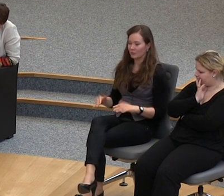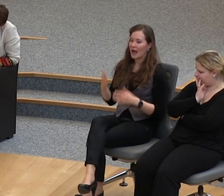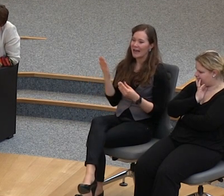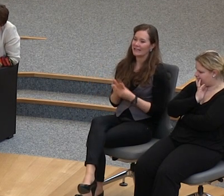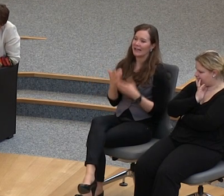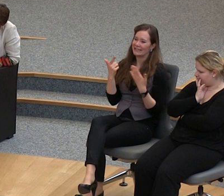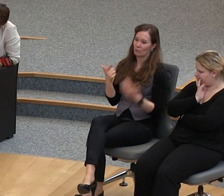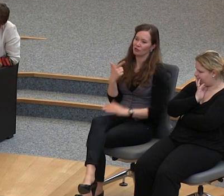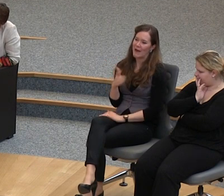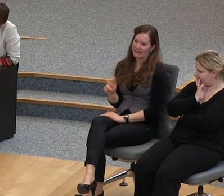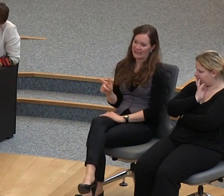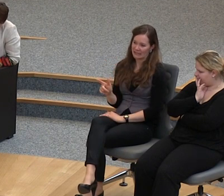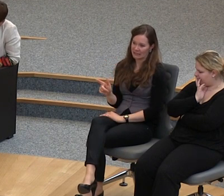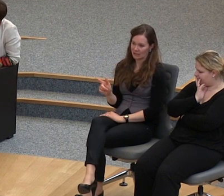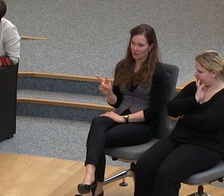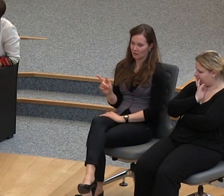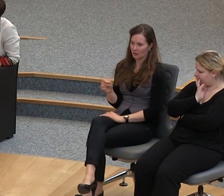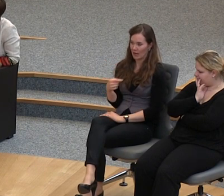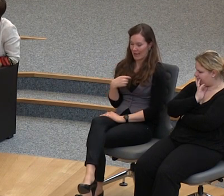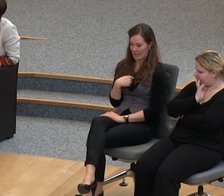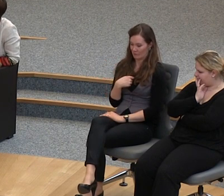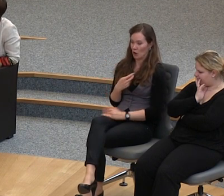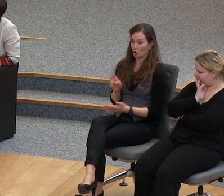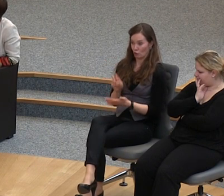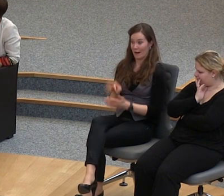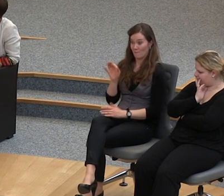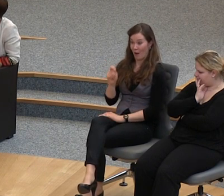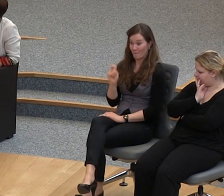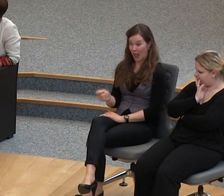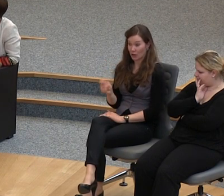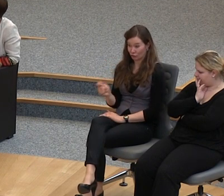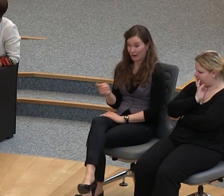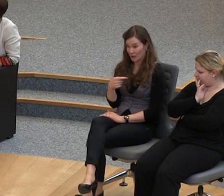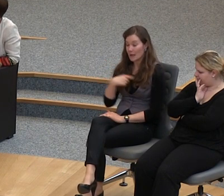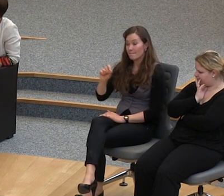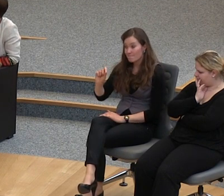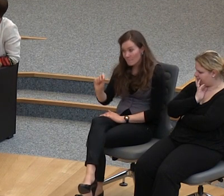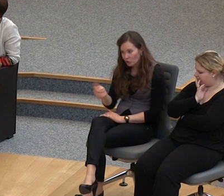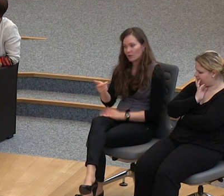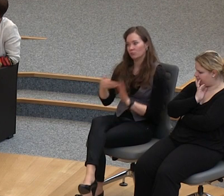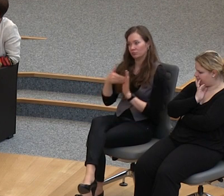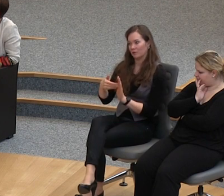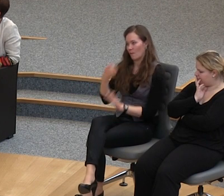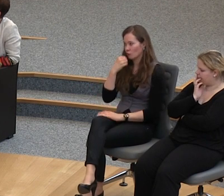und der liegt mir als Zuständiger für die Werkstatt besonders im Magen, da soll